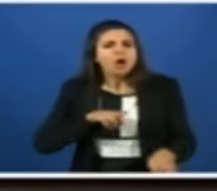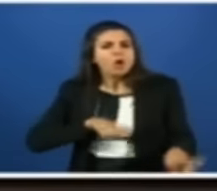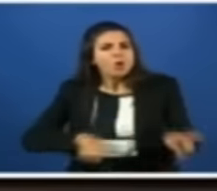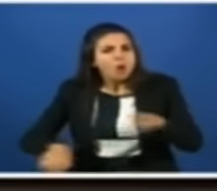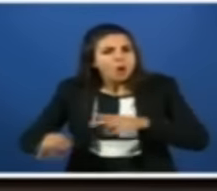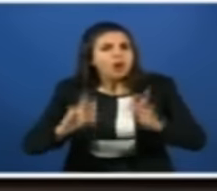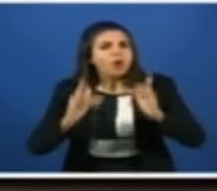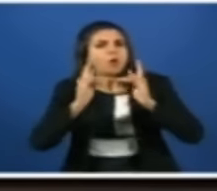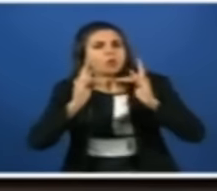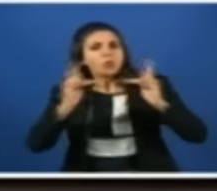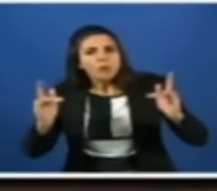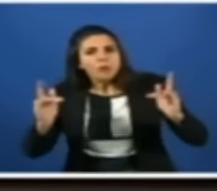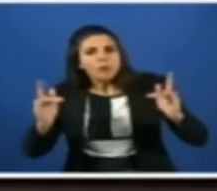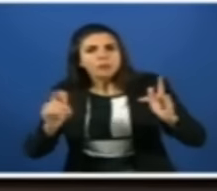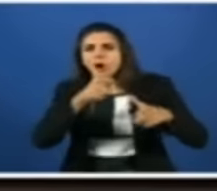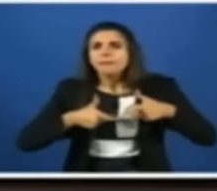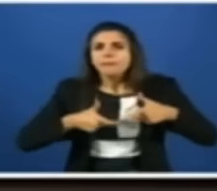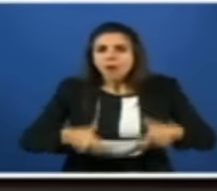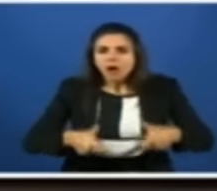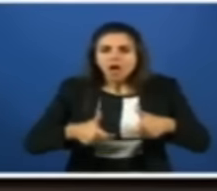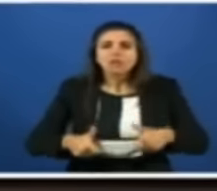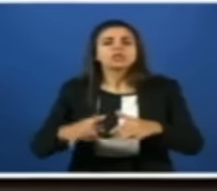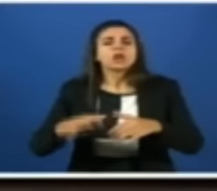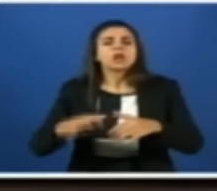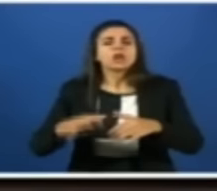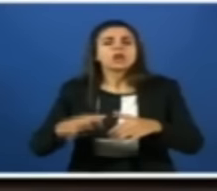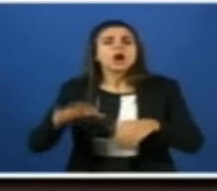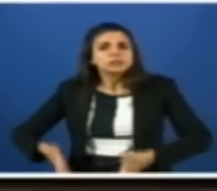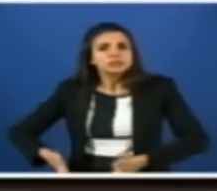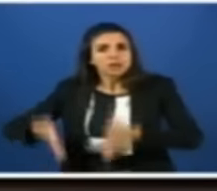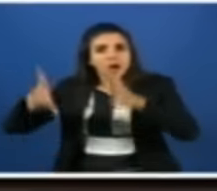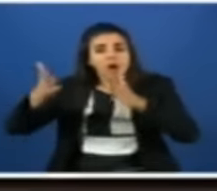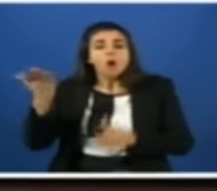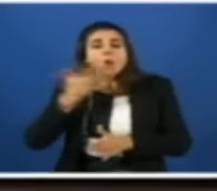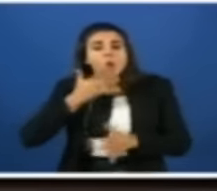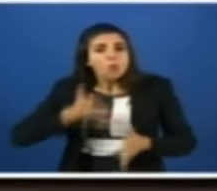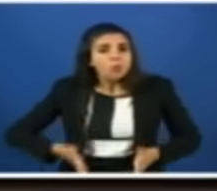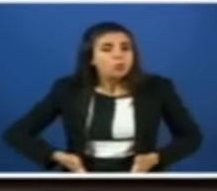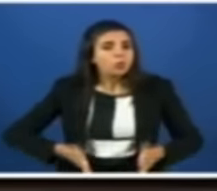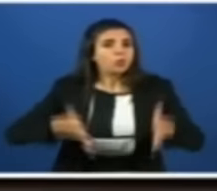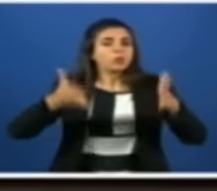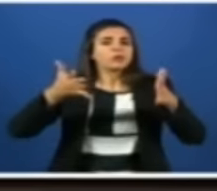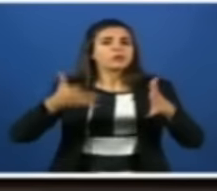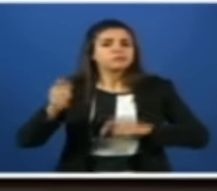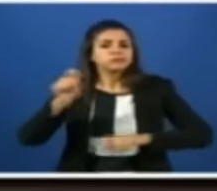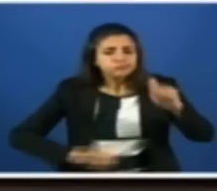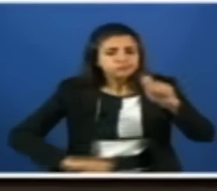Yolları, köprüleri, barajları, hastaneleri, okulları,